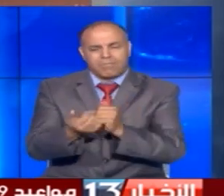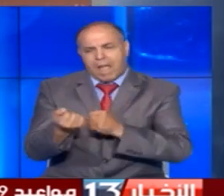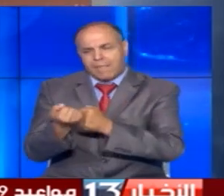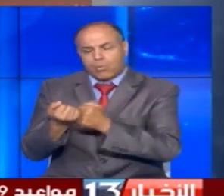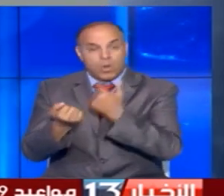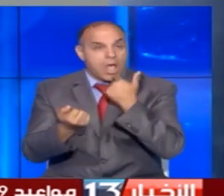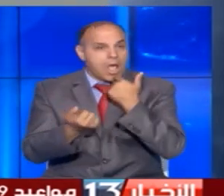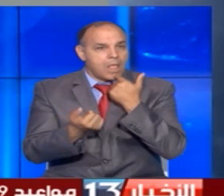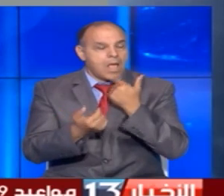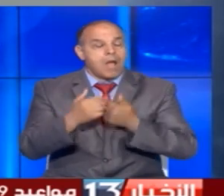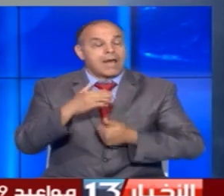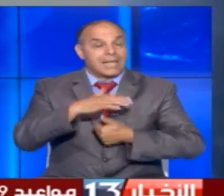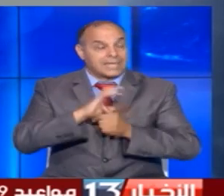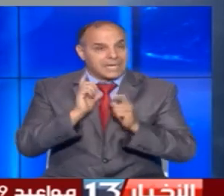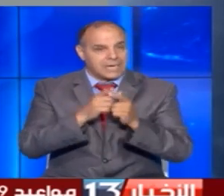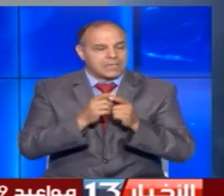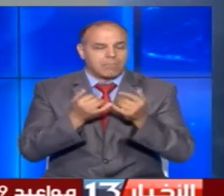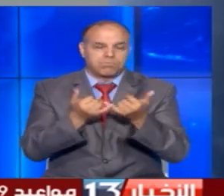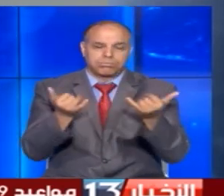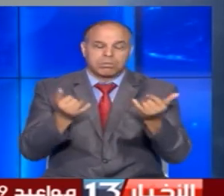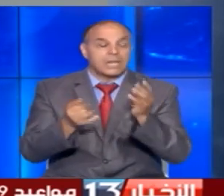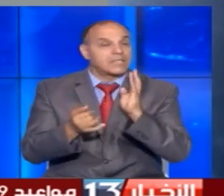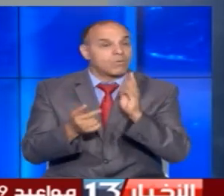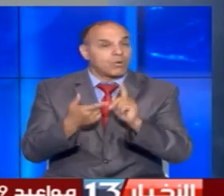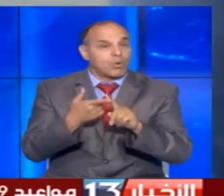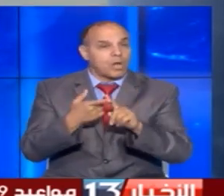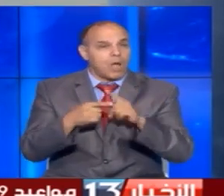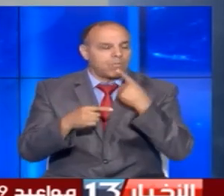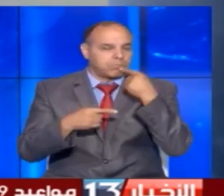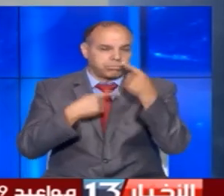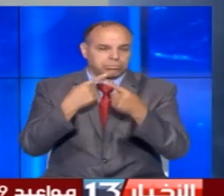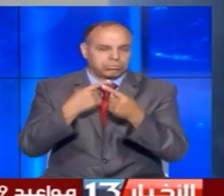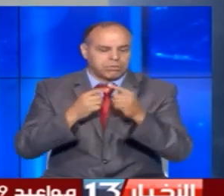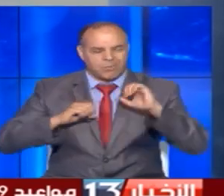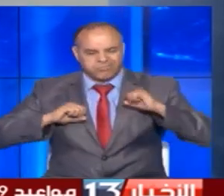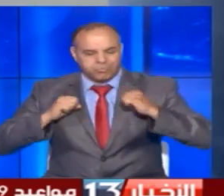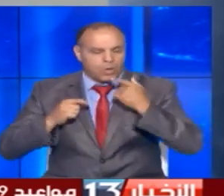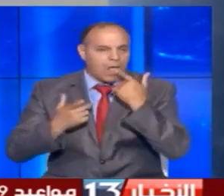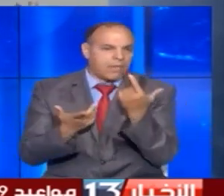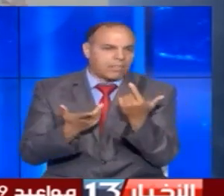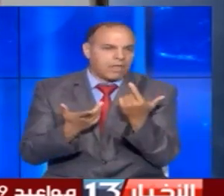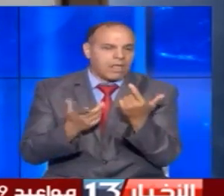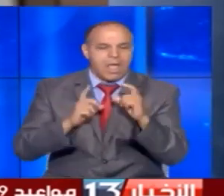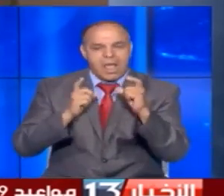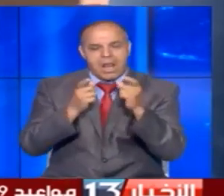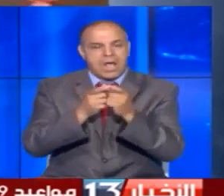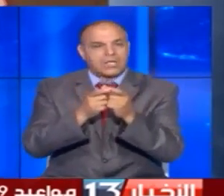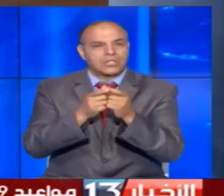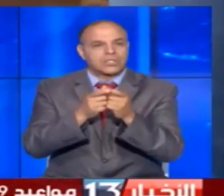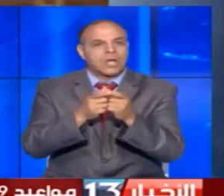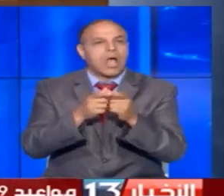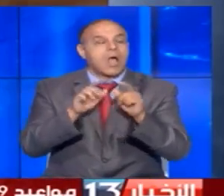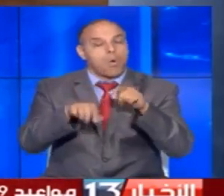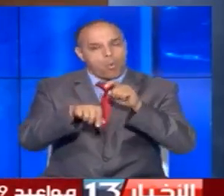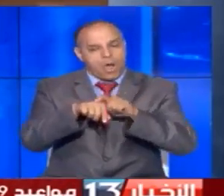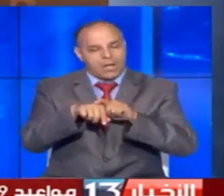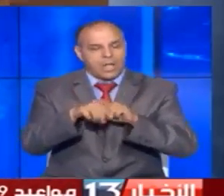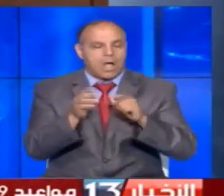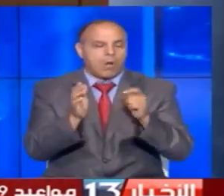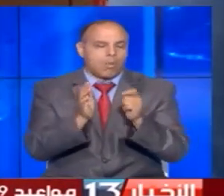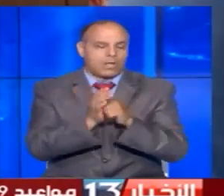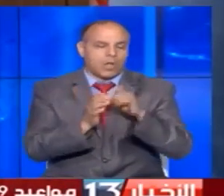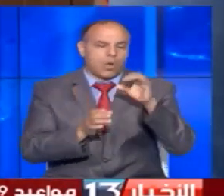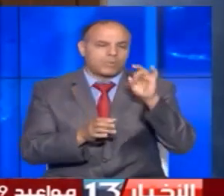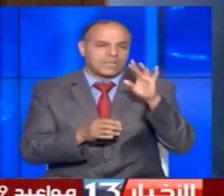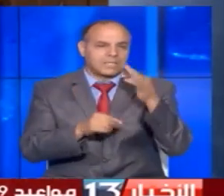وتعرفون خلال ندوه صحفيه الى ما وصفه بالاكراهات التي دفعت بالهيئه لوضع موعد الخامس عشر من